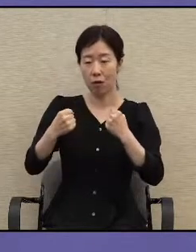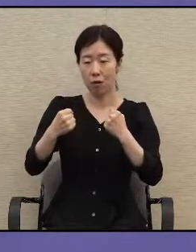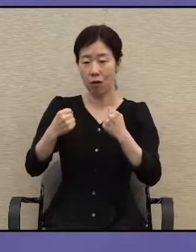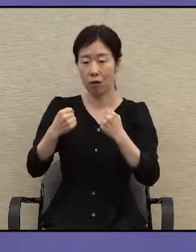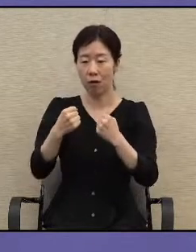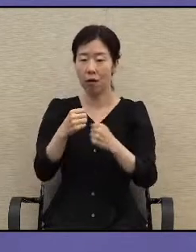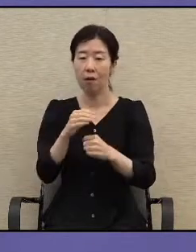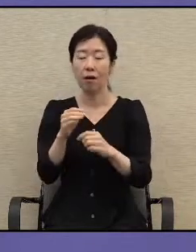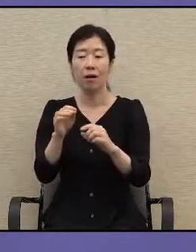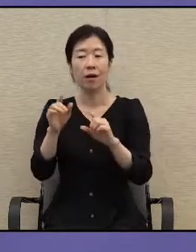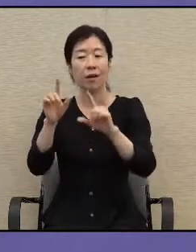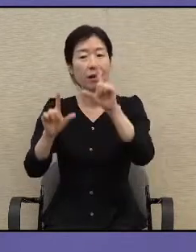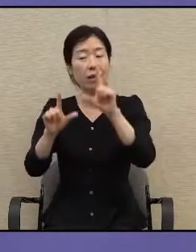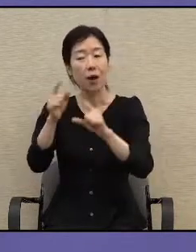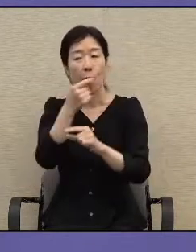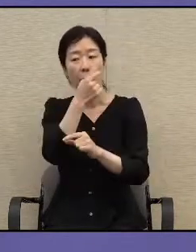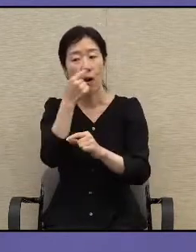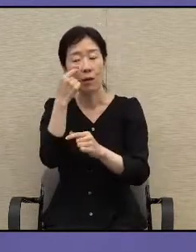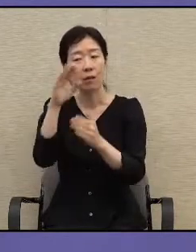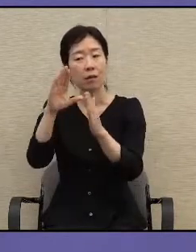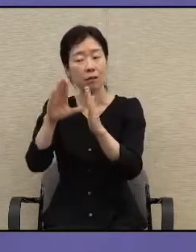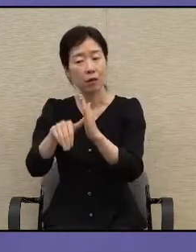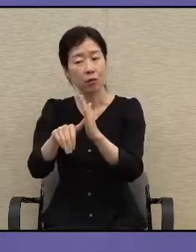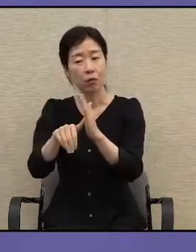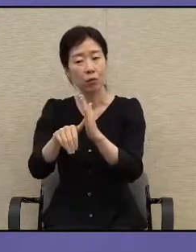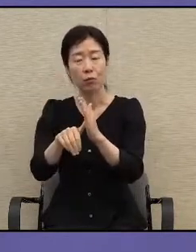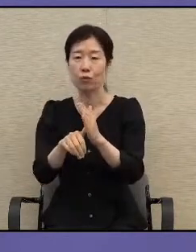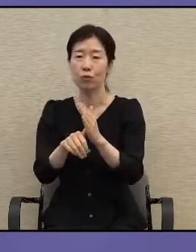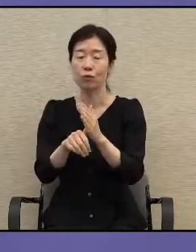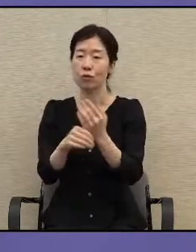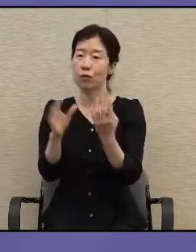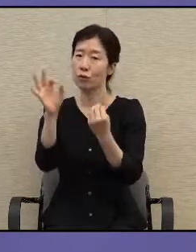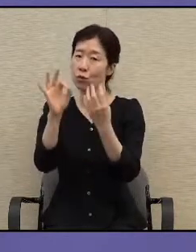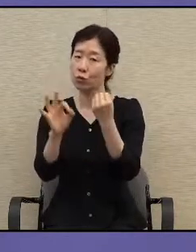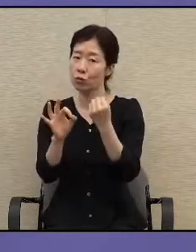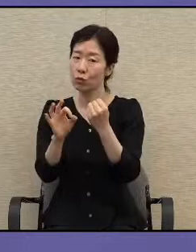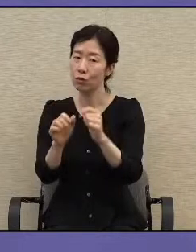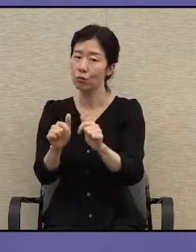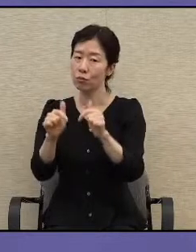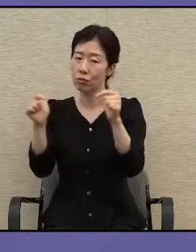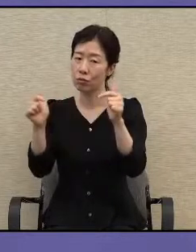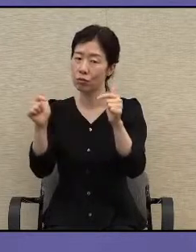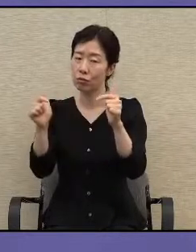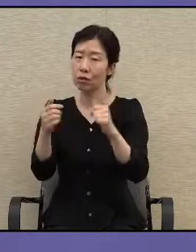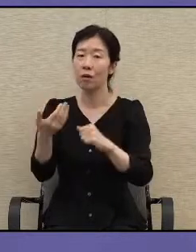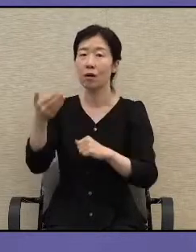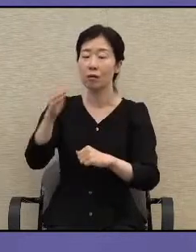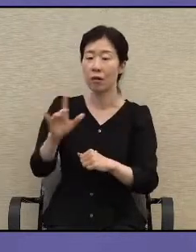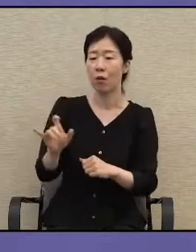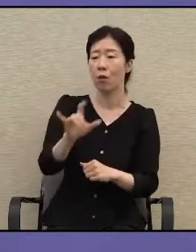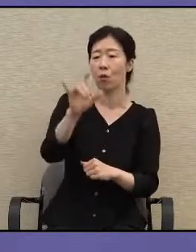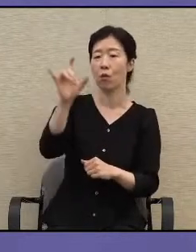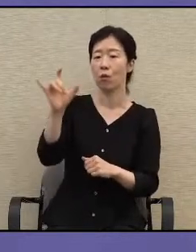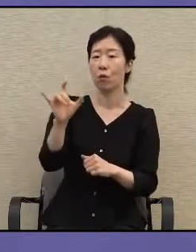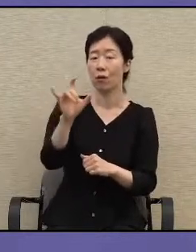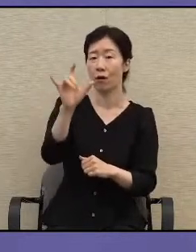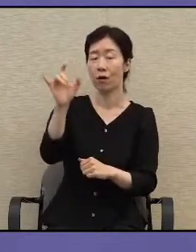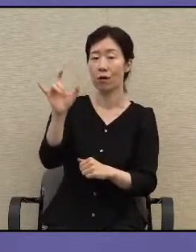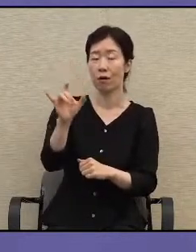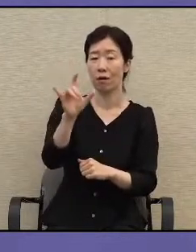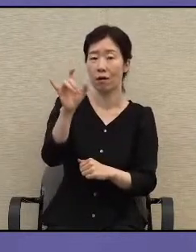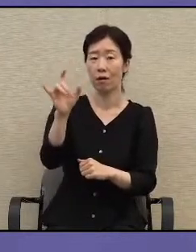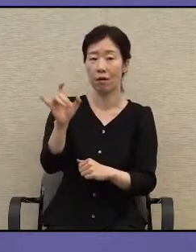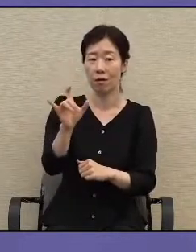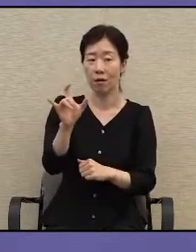추세인데 이런 국가조사 결과들을 보면 수치들이 굉장히 별반 차이가 없거나 코로나19 이후에도 굉장히 낮은 수치를